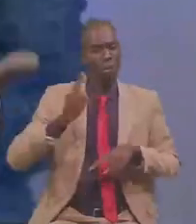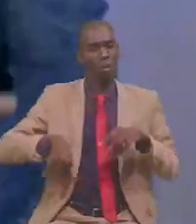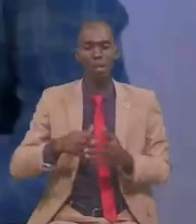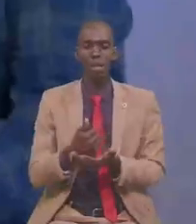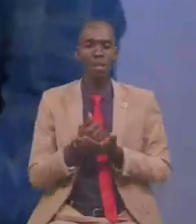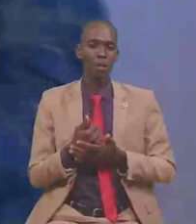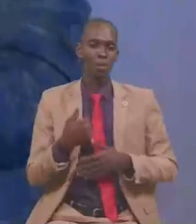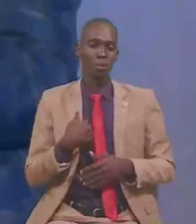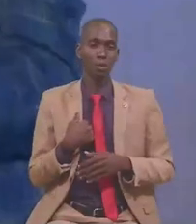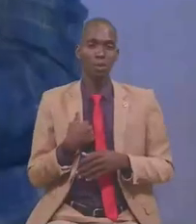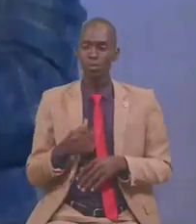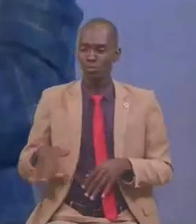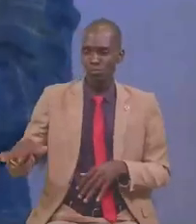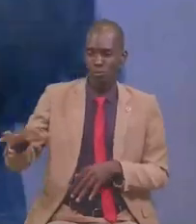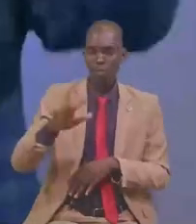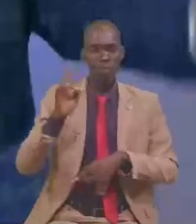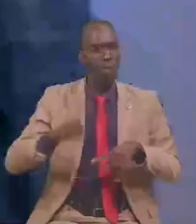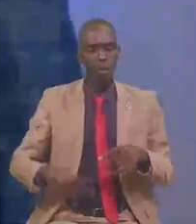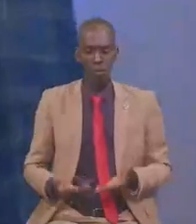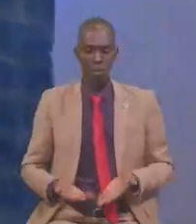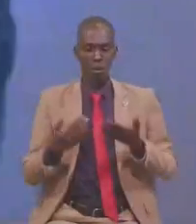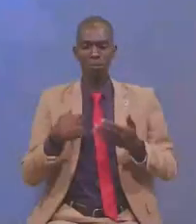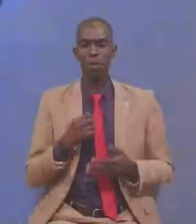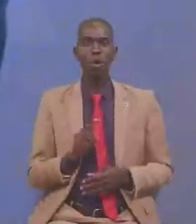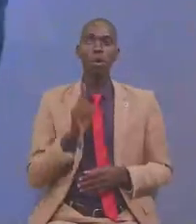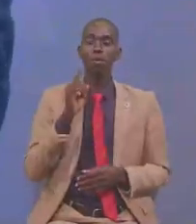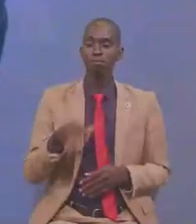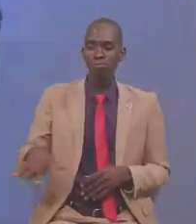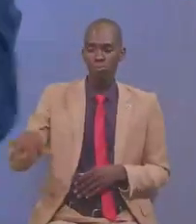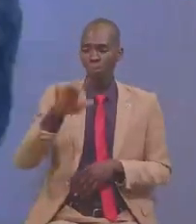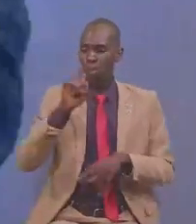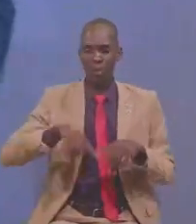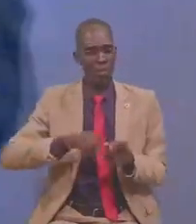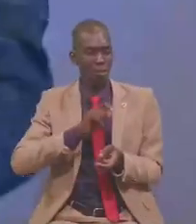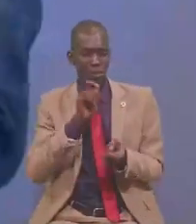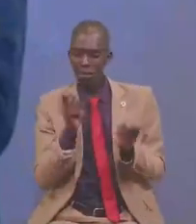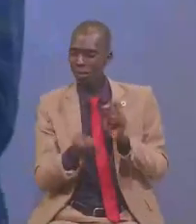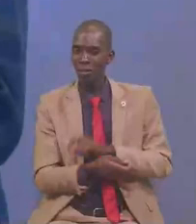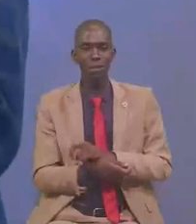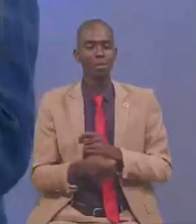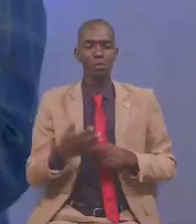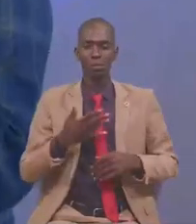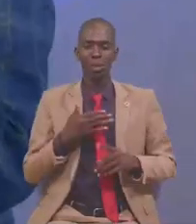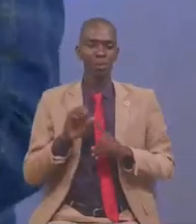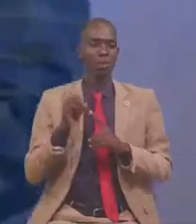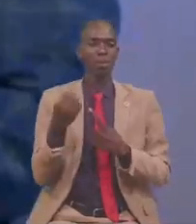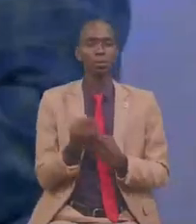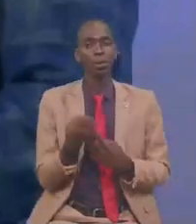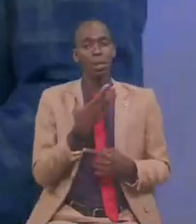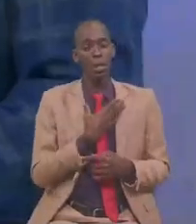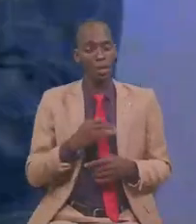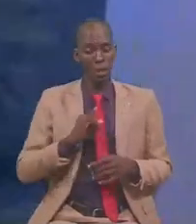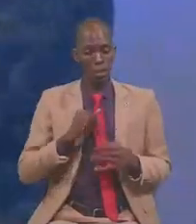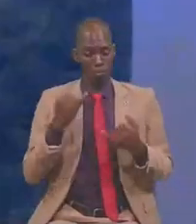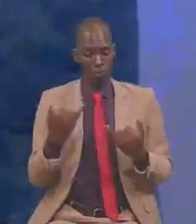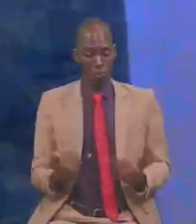pas m'aider, il ne peut pas m'élever, il ne peut pas transformer ma situation. Et maintenant,